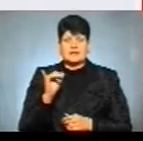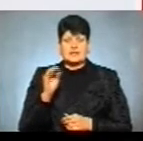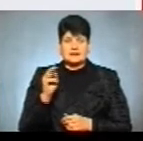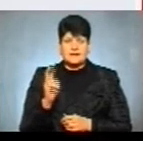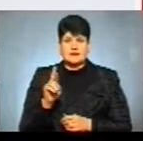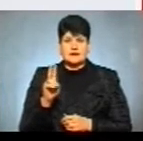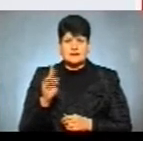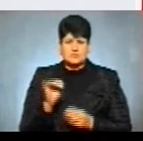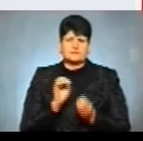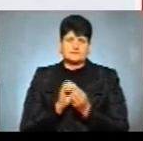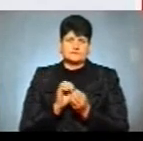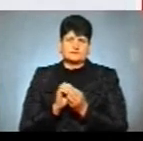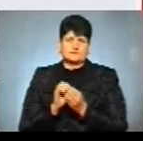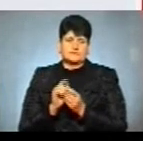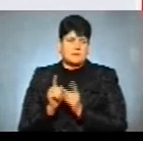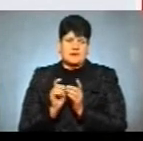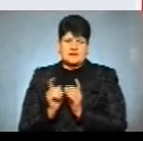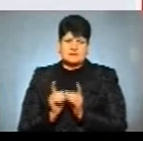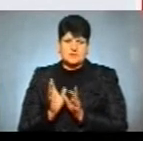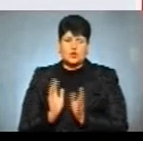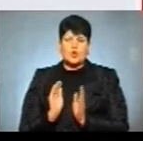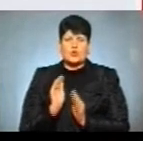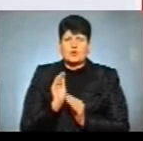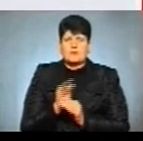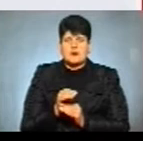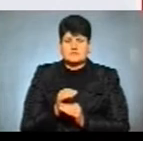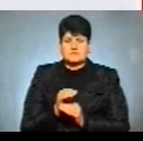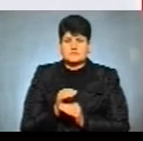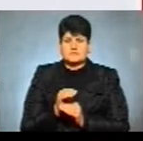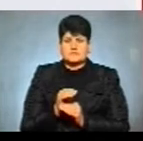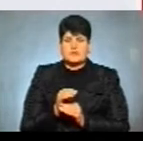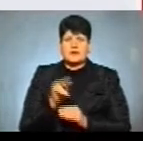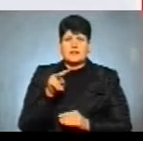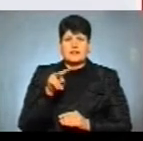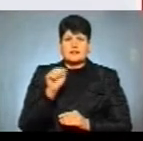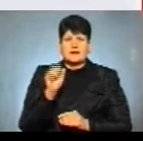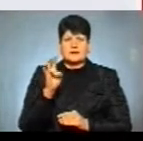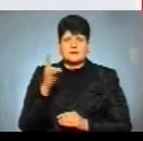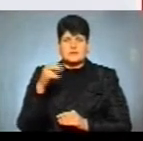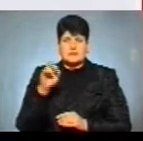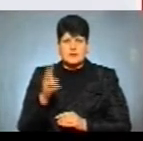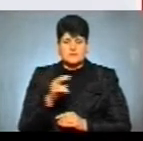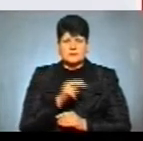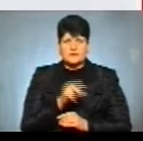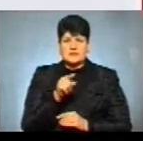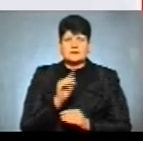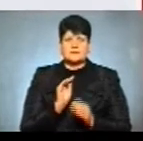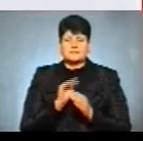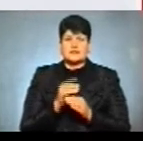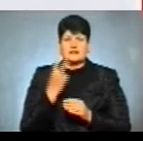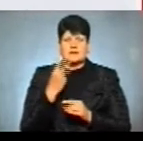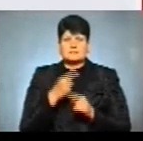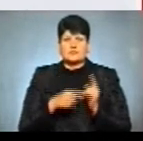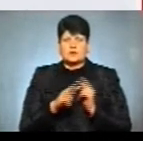Яциковської у себе змін. Додався в топ, потрапив також Петро Ландяк. Він задекларував